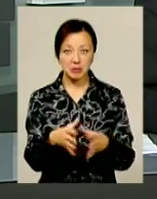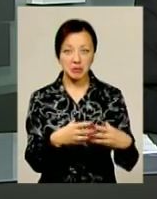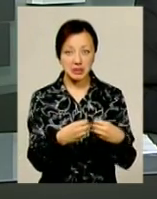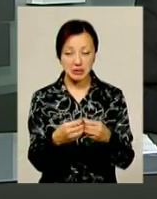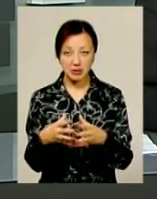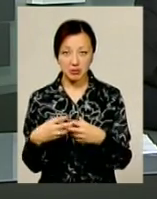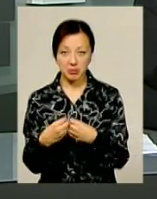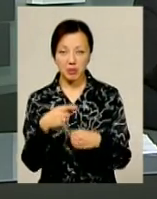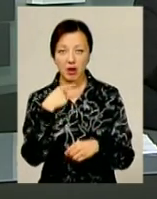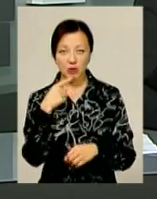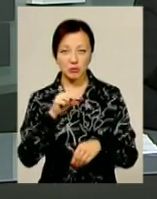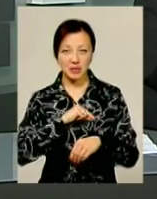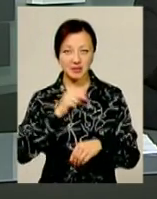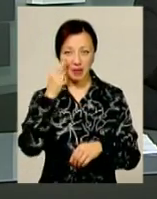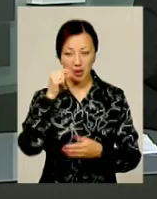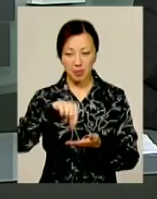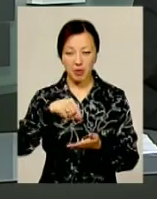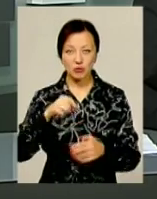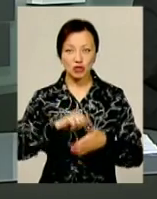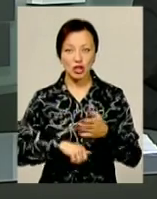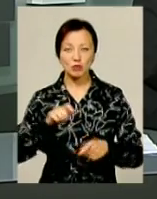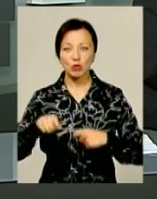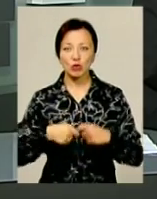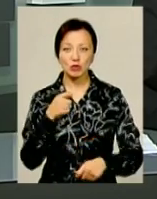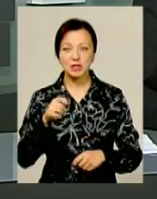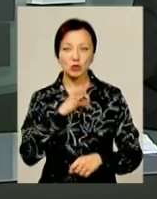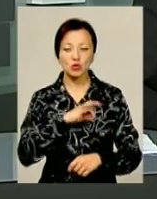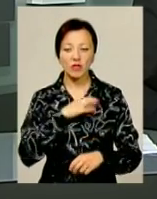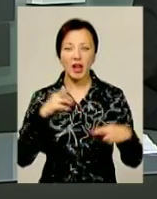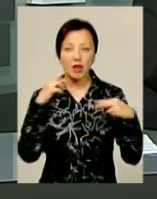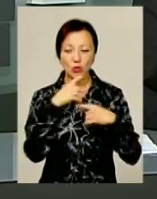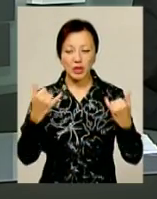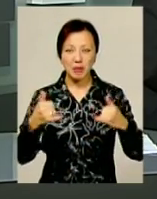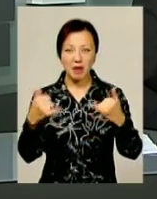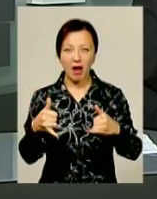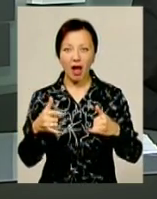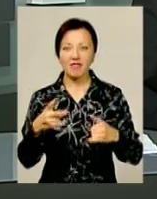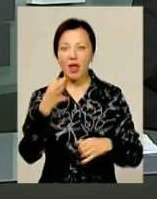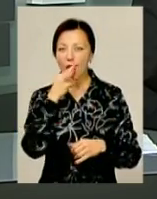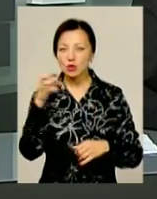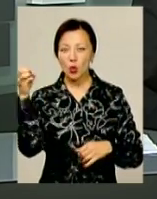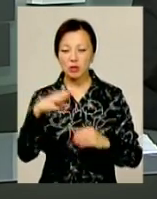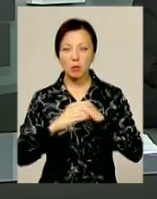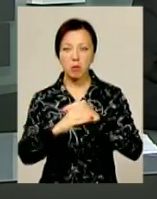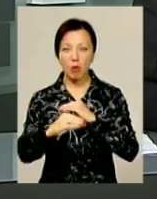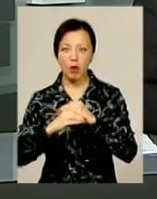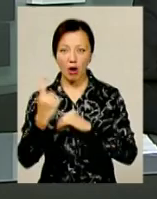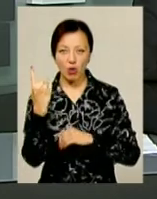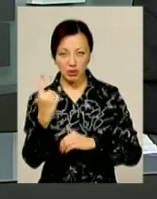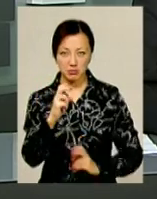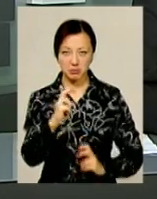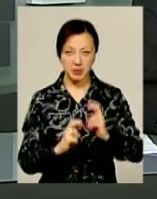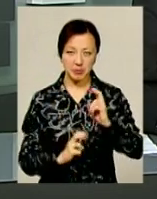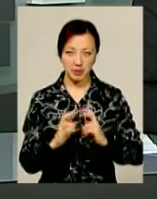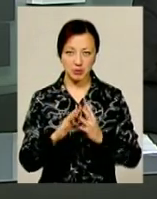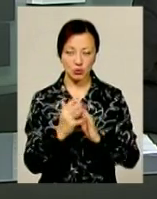Як стверджують самі пасічники, через порушення у застосуванні отрутохімікатів на соняшникових полях одним із сільськогосподарських